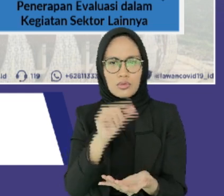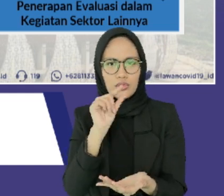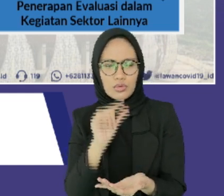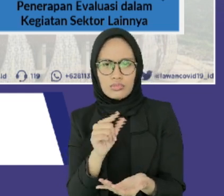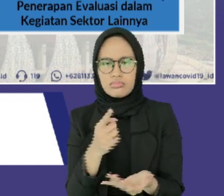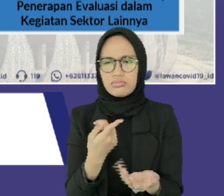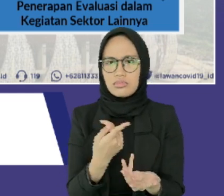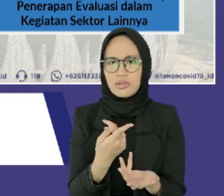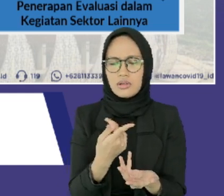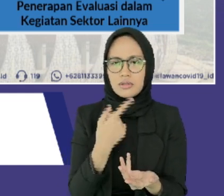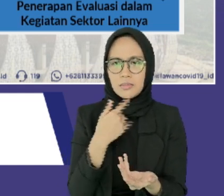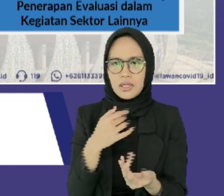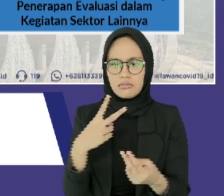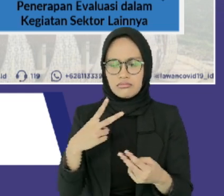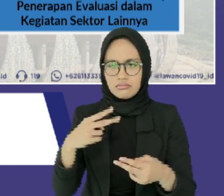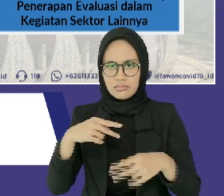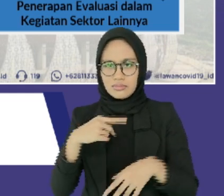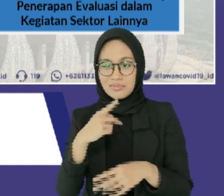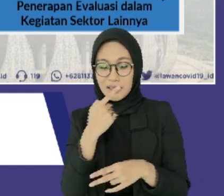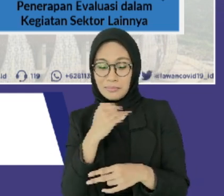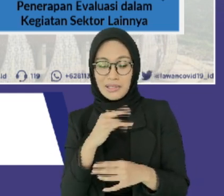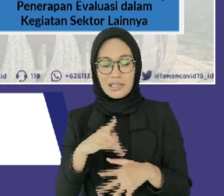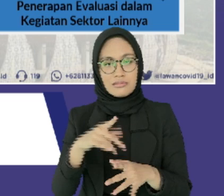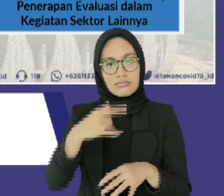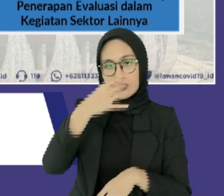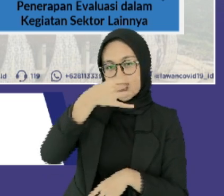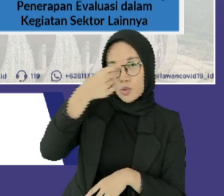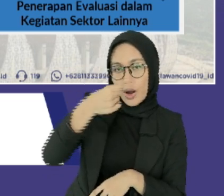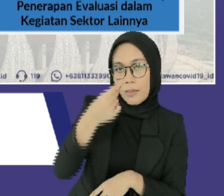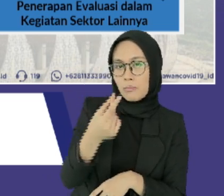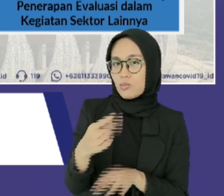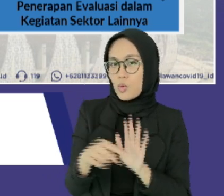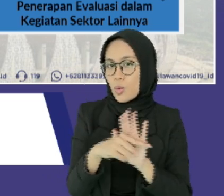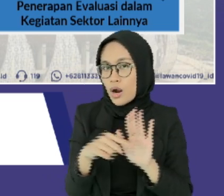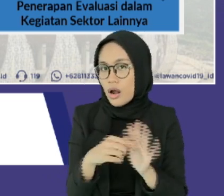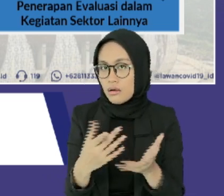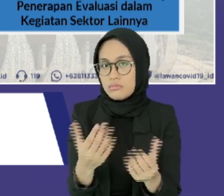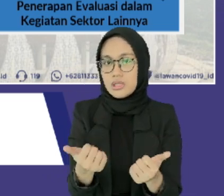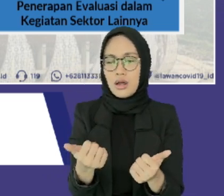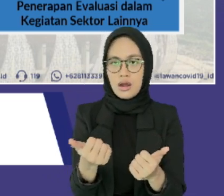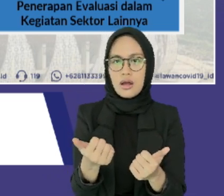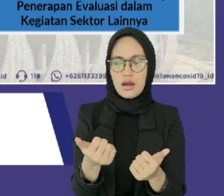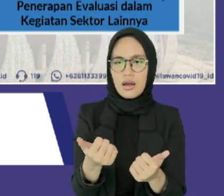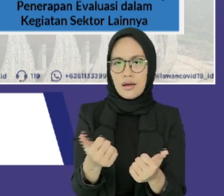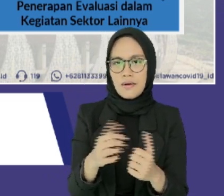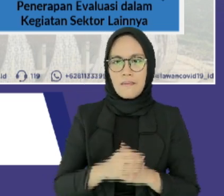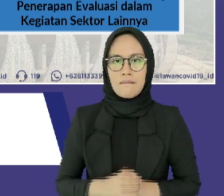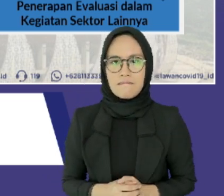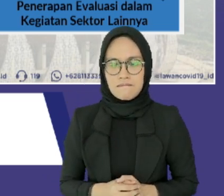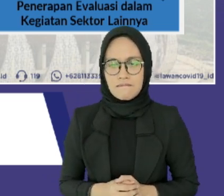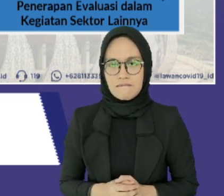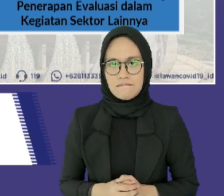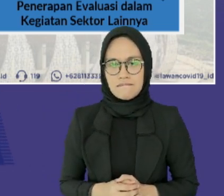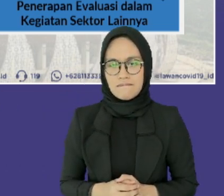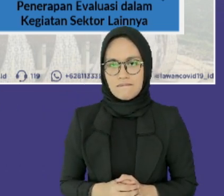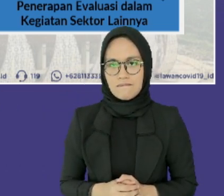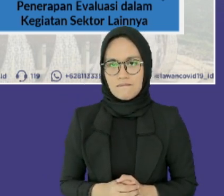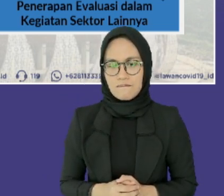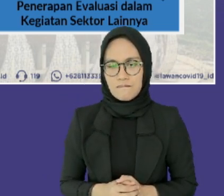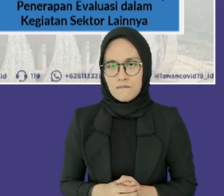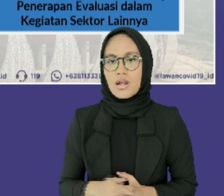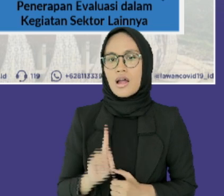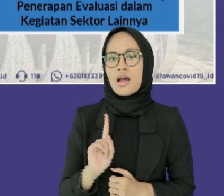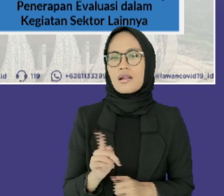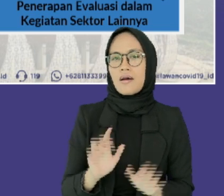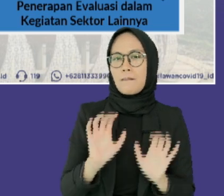kesehatan karena peserta hadir dalam jumlah yang banyak lalu juga beragamnya pola interaksi peserta